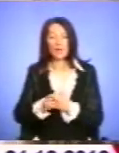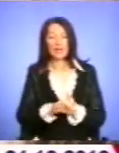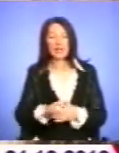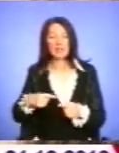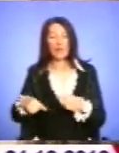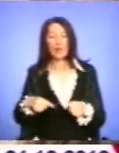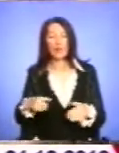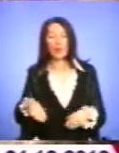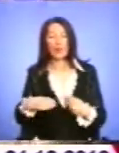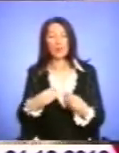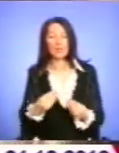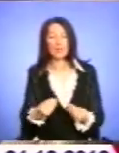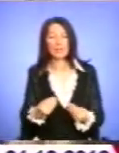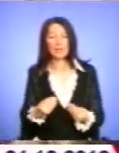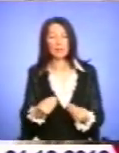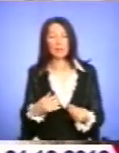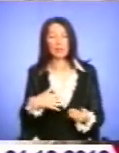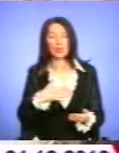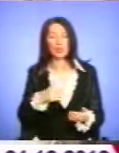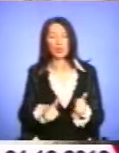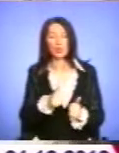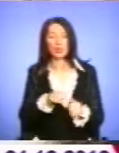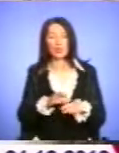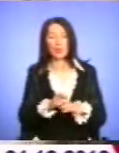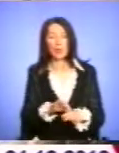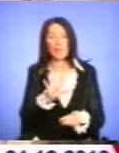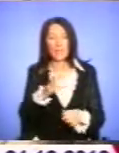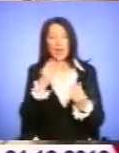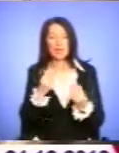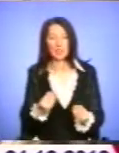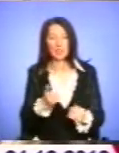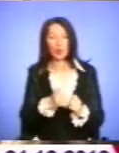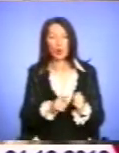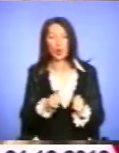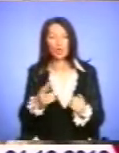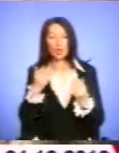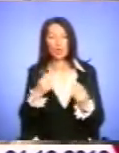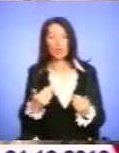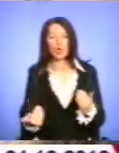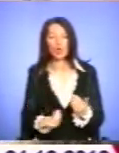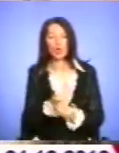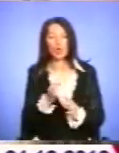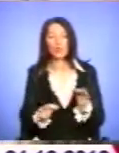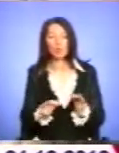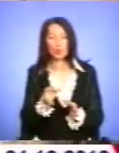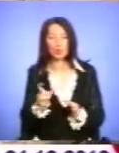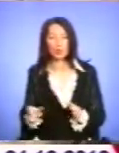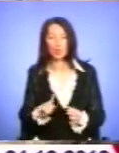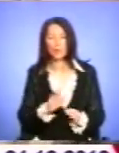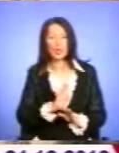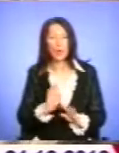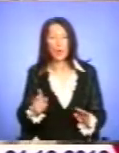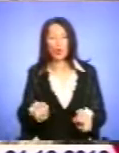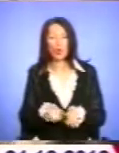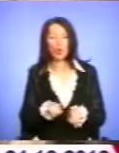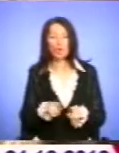дали, у нас турнір проходить 5 днів, і кожного дня нові судді. Тобто, щоб не було такого, щоб